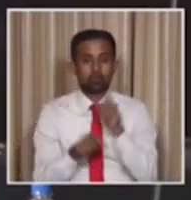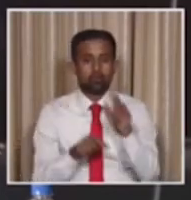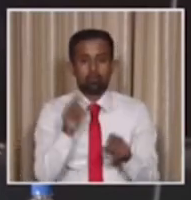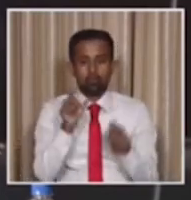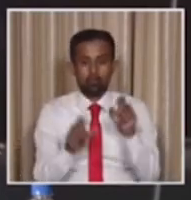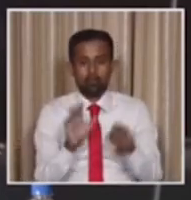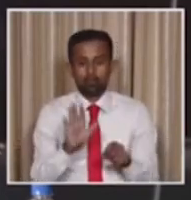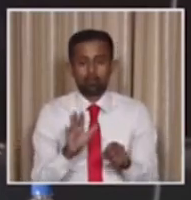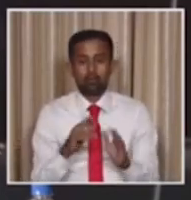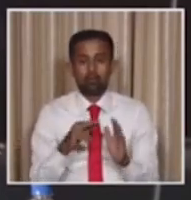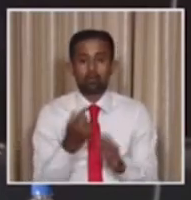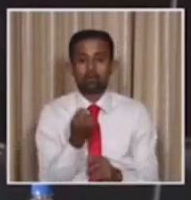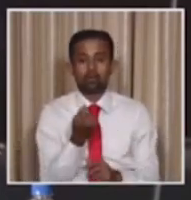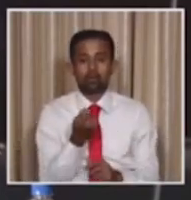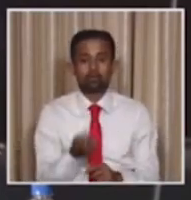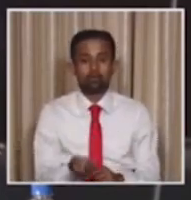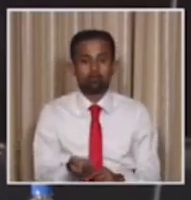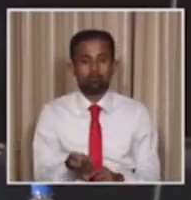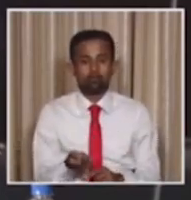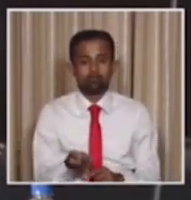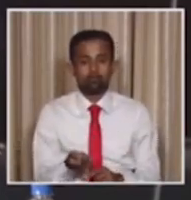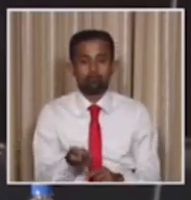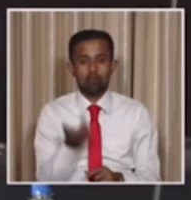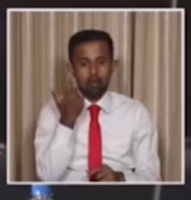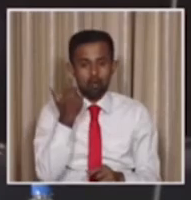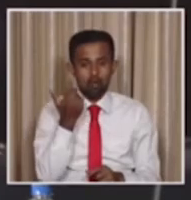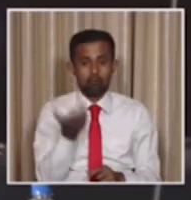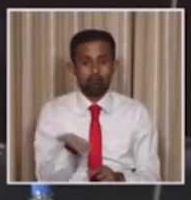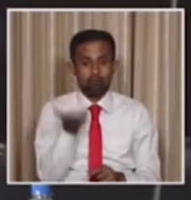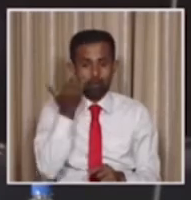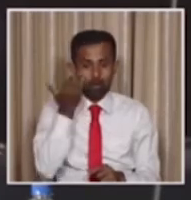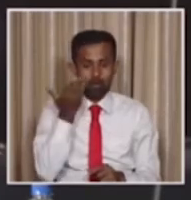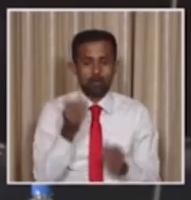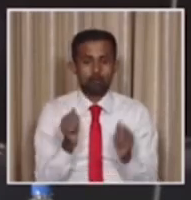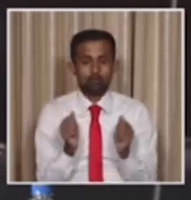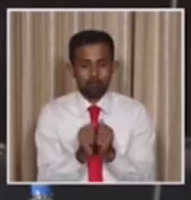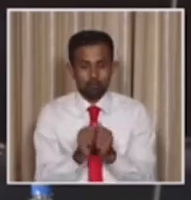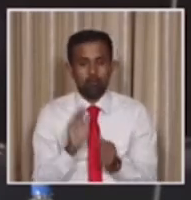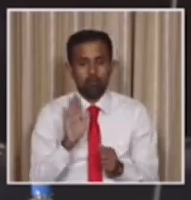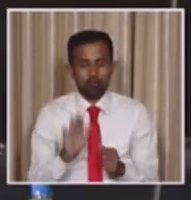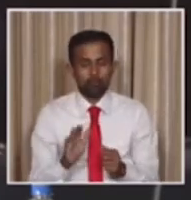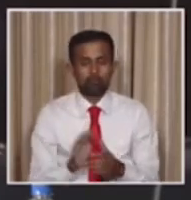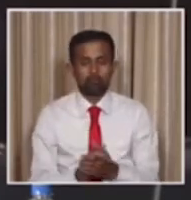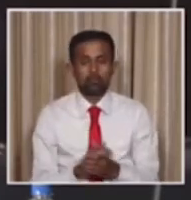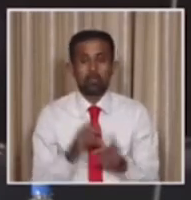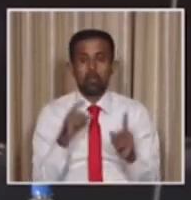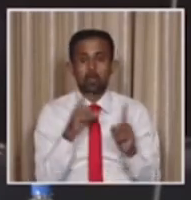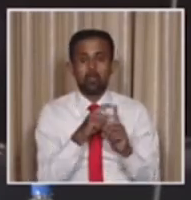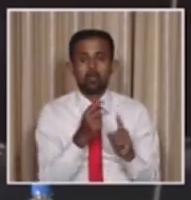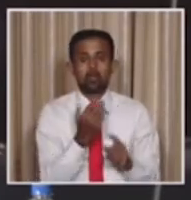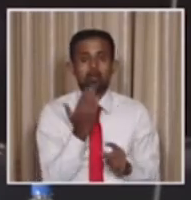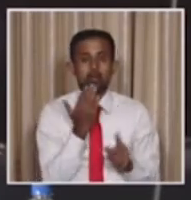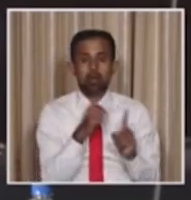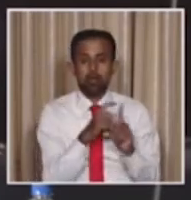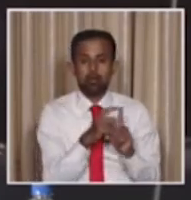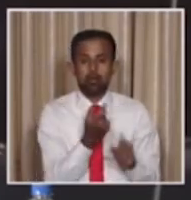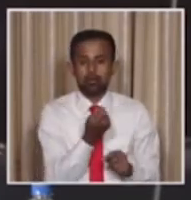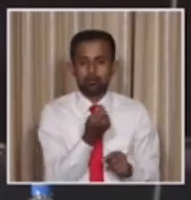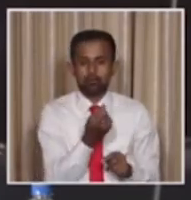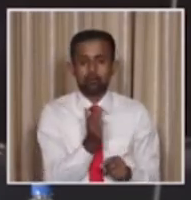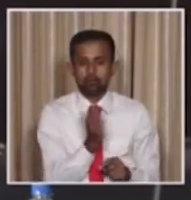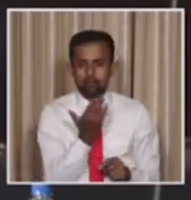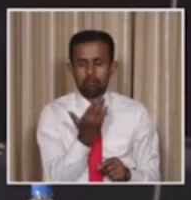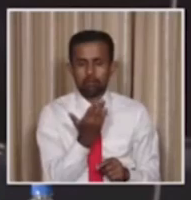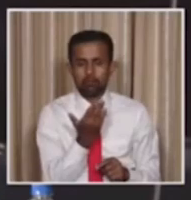இருந்தாலும் கூட இந்த கம்பெனிகள் இப்பொழுது சொல்லுகின்றது எங்களுக்கு டாலர் விலை குறைந்ததனால் எங்களுக்கு நஷ்டம் ஏற்படுகின்றது என்ற விஷயத்தை இப்பொழுதே முன்கூட்டியே